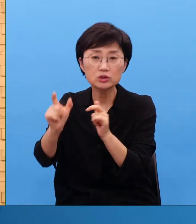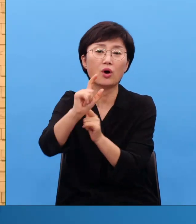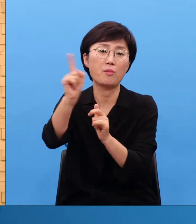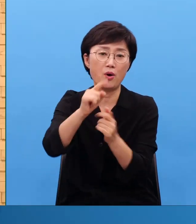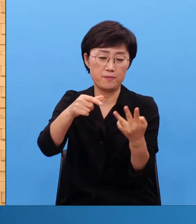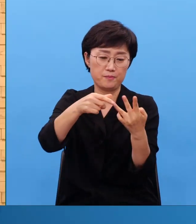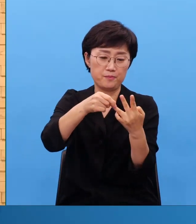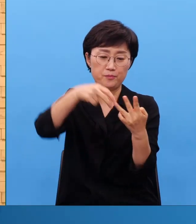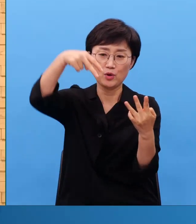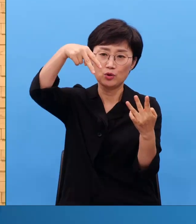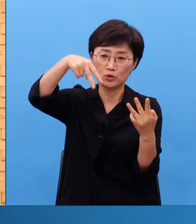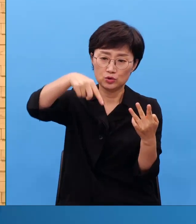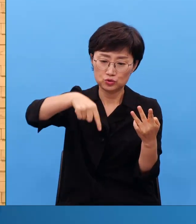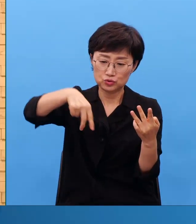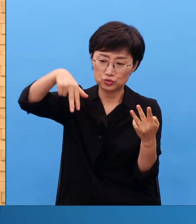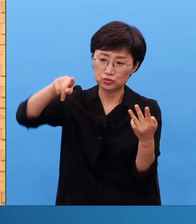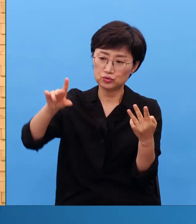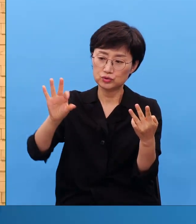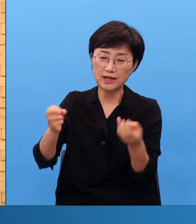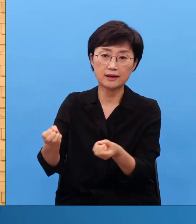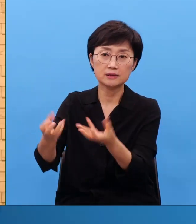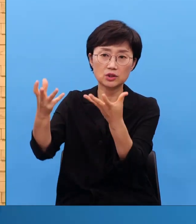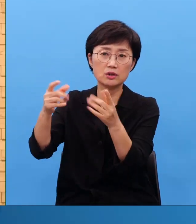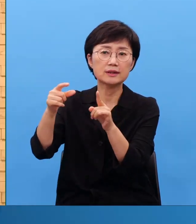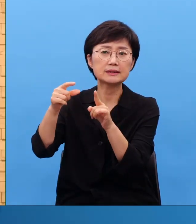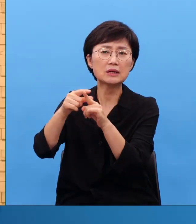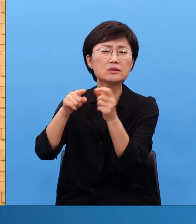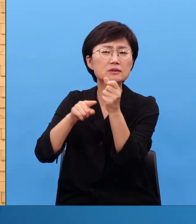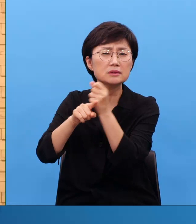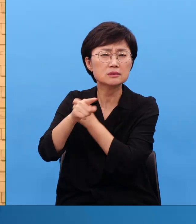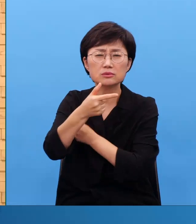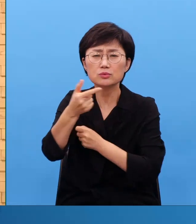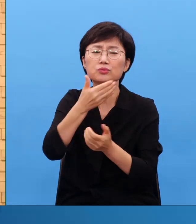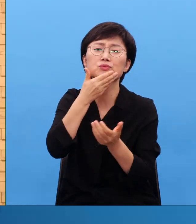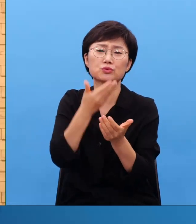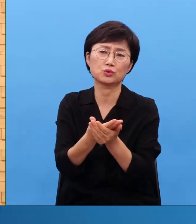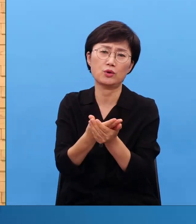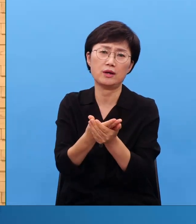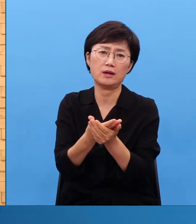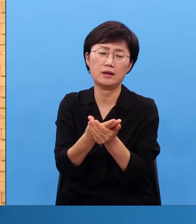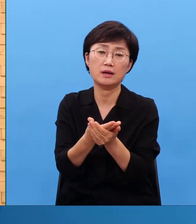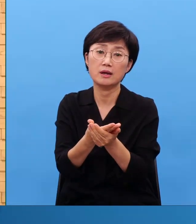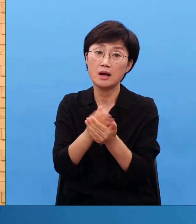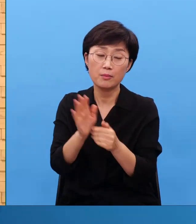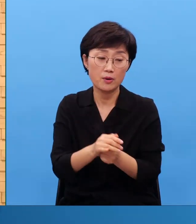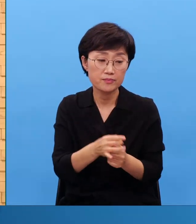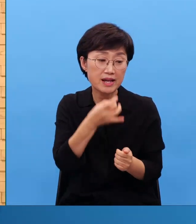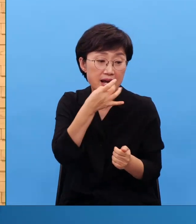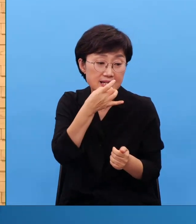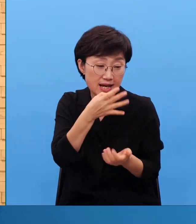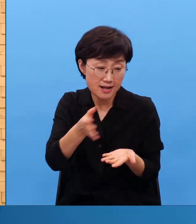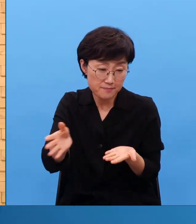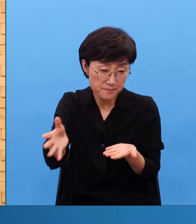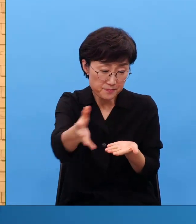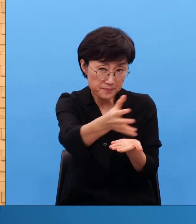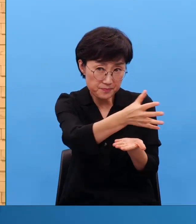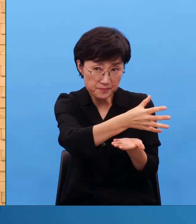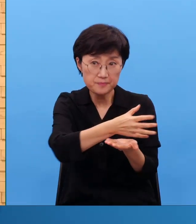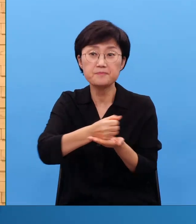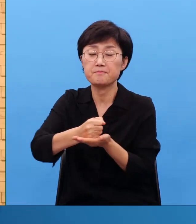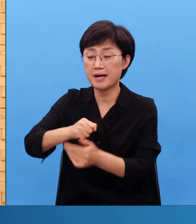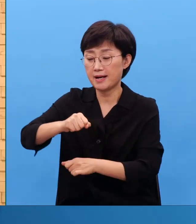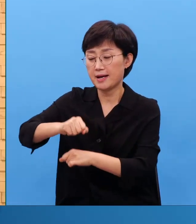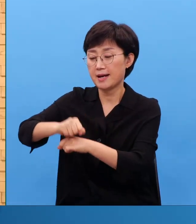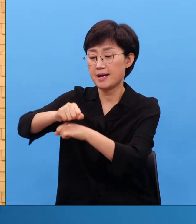importance isn't on the ingathering of the grains and storing it away, but there's something else. 알고 그걸 창고에 들이듯이